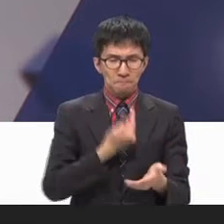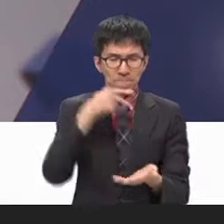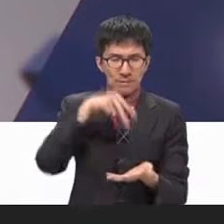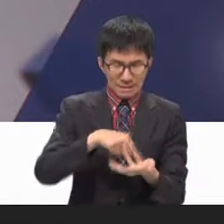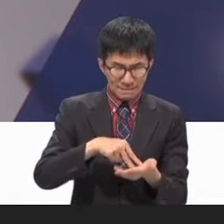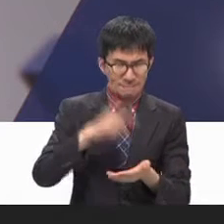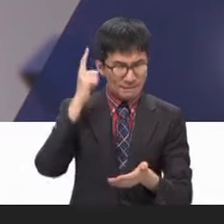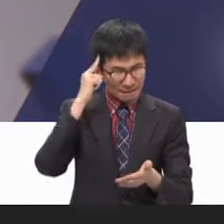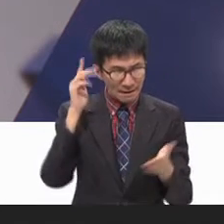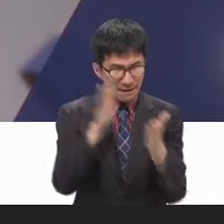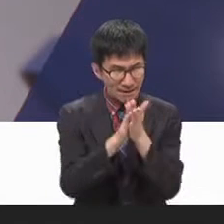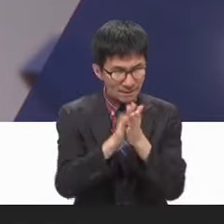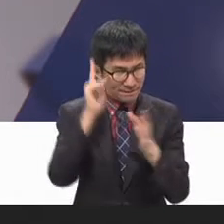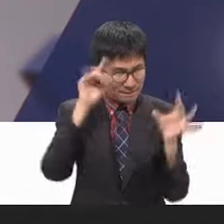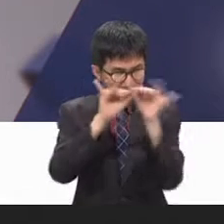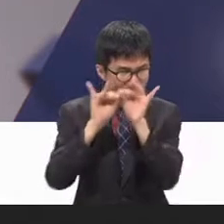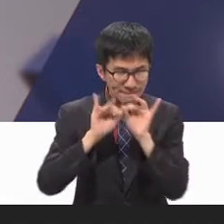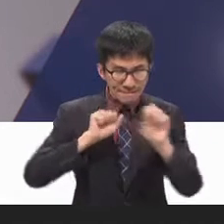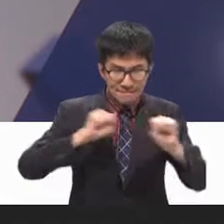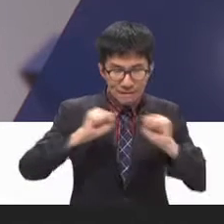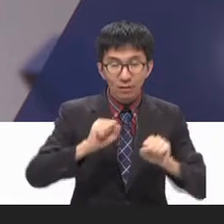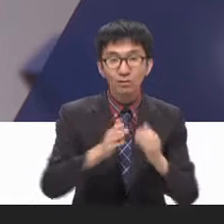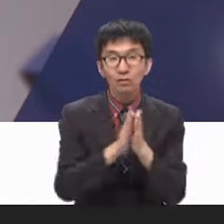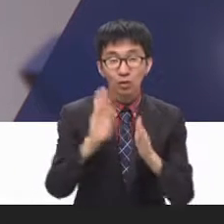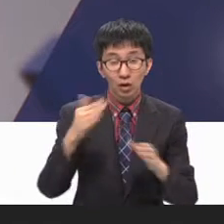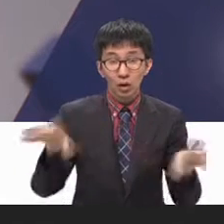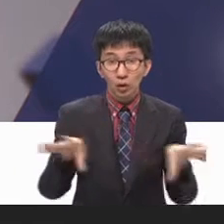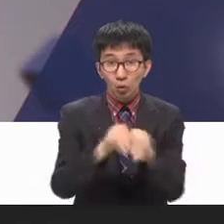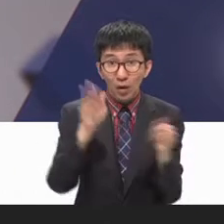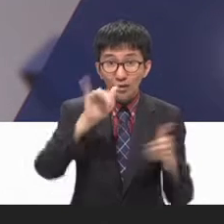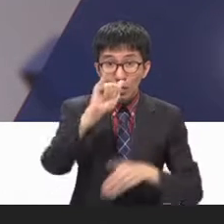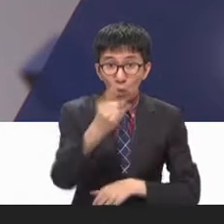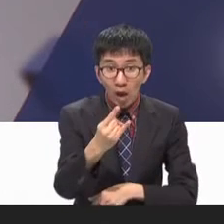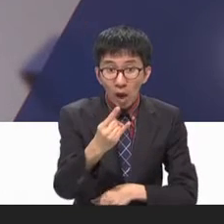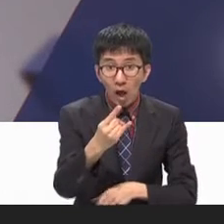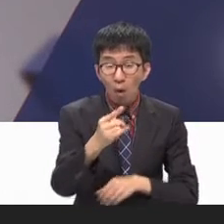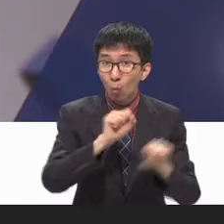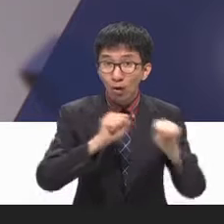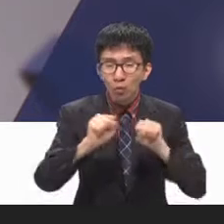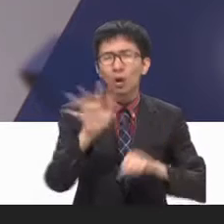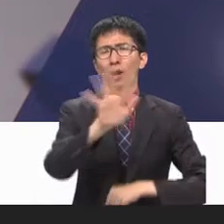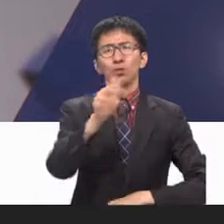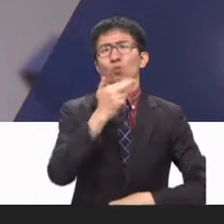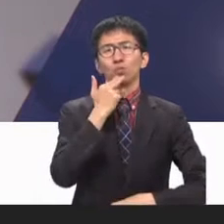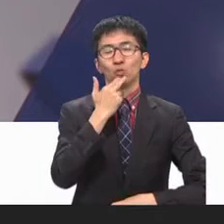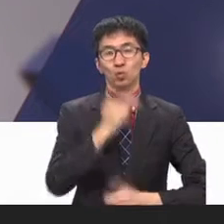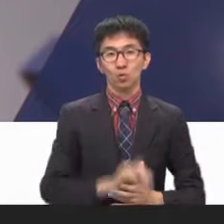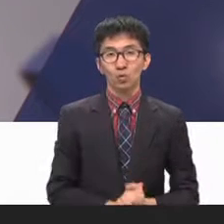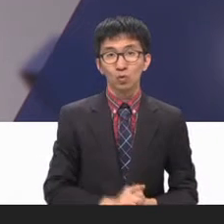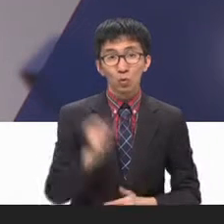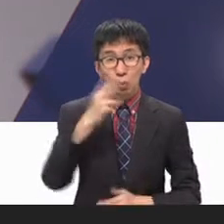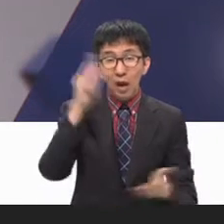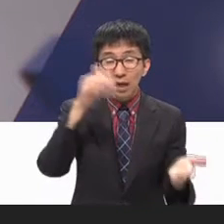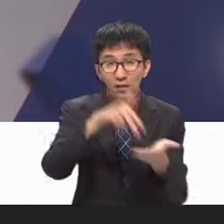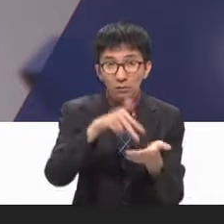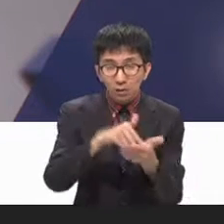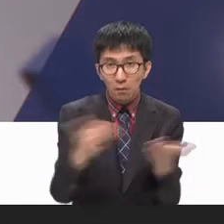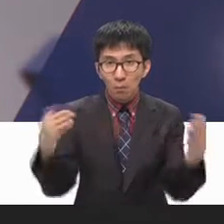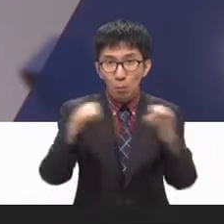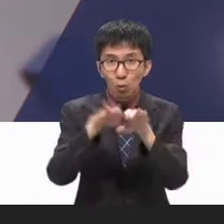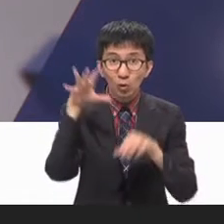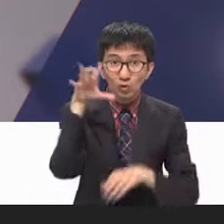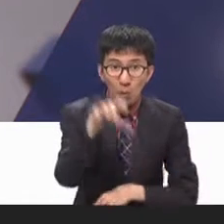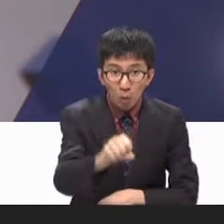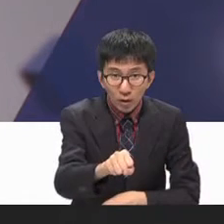이제 이번 4대 특징인데요 예 일단 총학생회 같은 공식적인 기구를 통해 활동 하지 않았고요 음 또 학생들이 본관을 점거했다